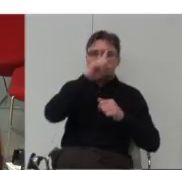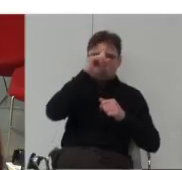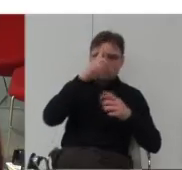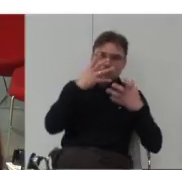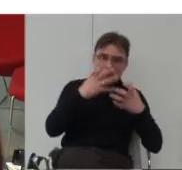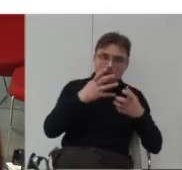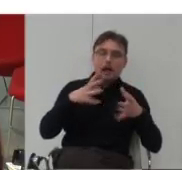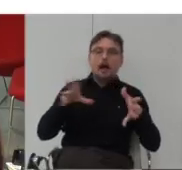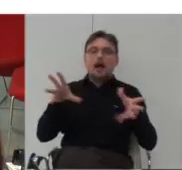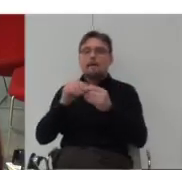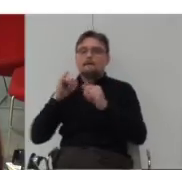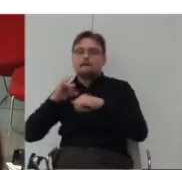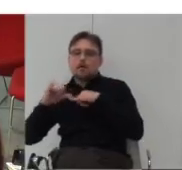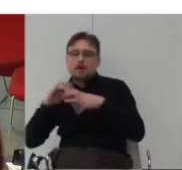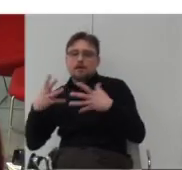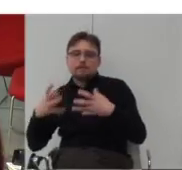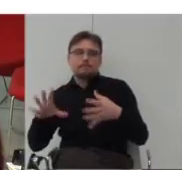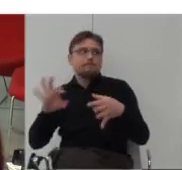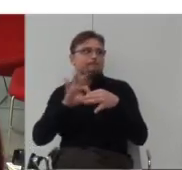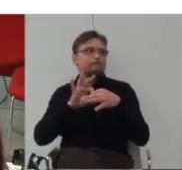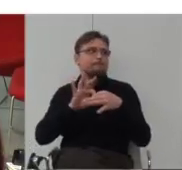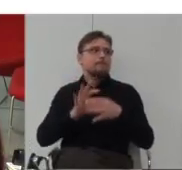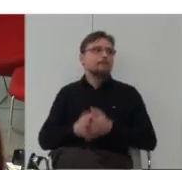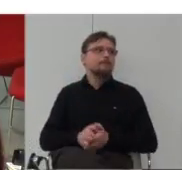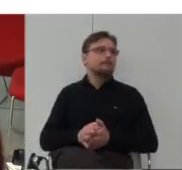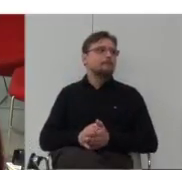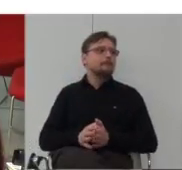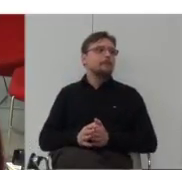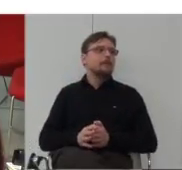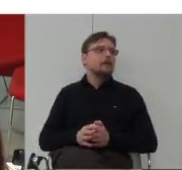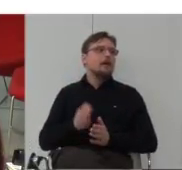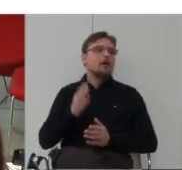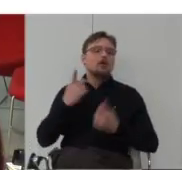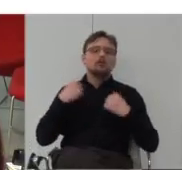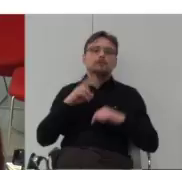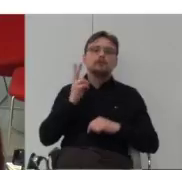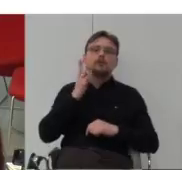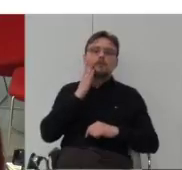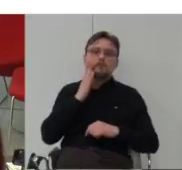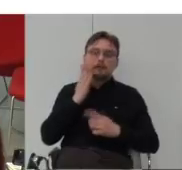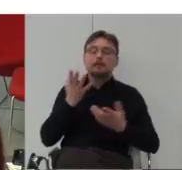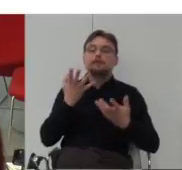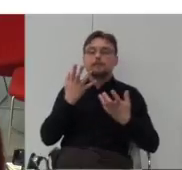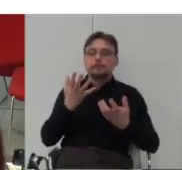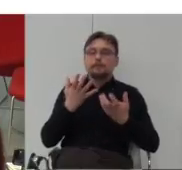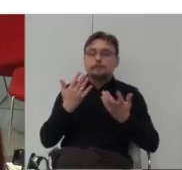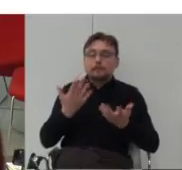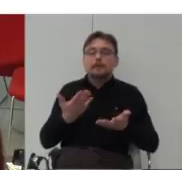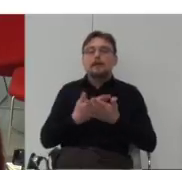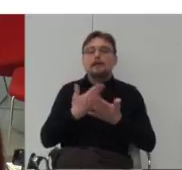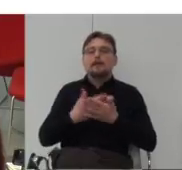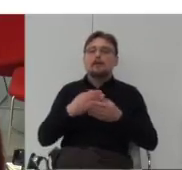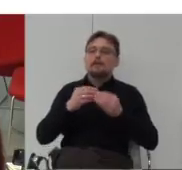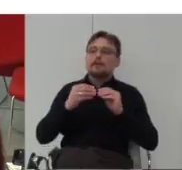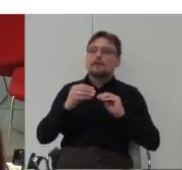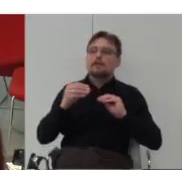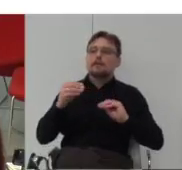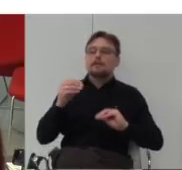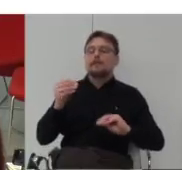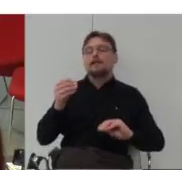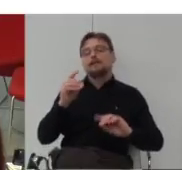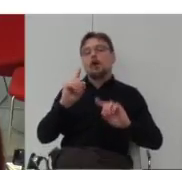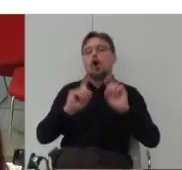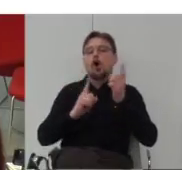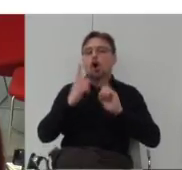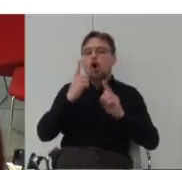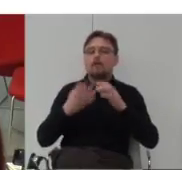władzy. Jeśli chodzi o chęci mieszkańców, to z tych chęci właśnie wyrastają kolejne ogrody społecznościowe,